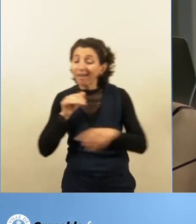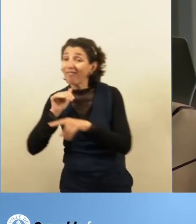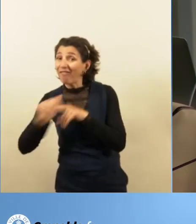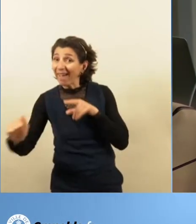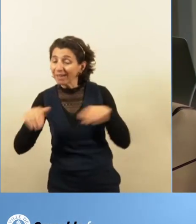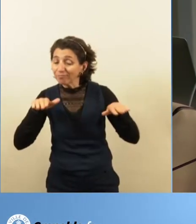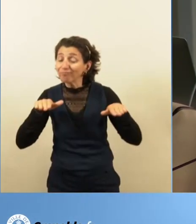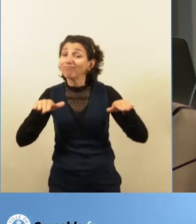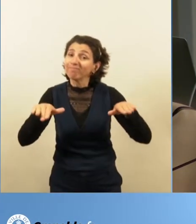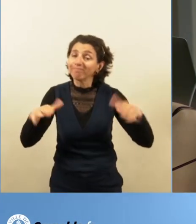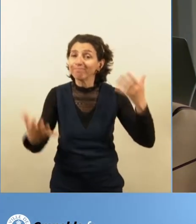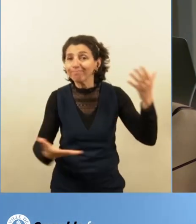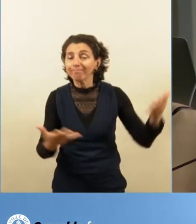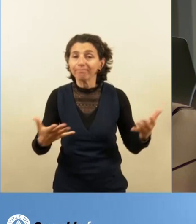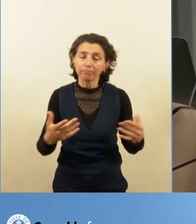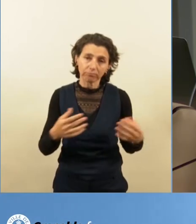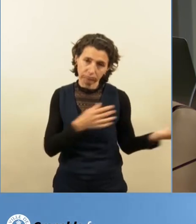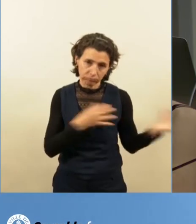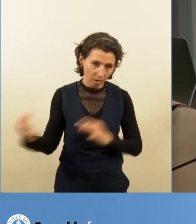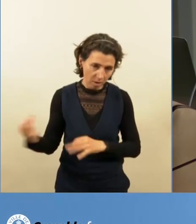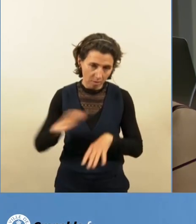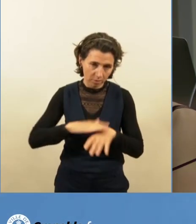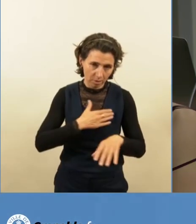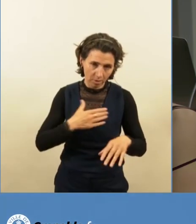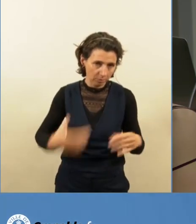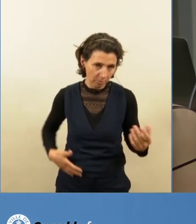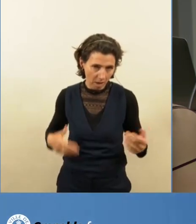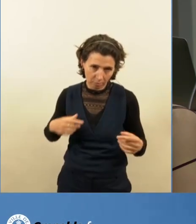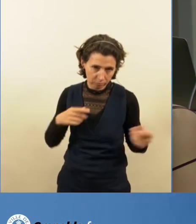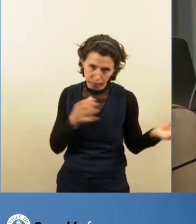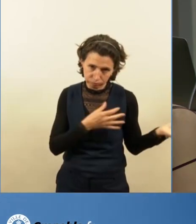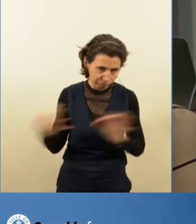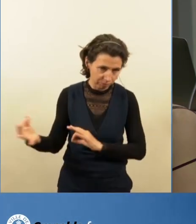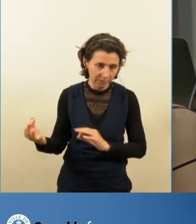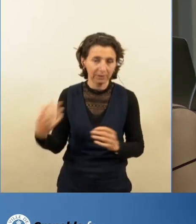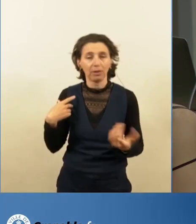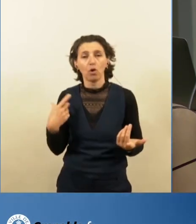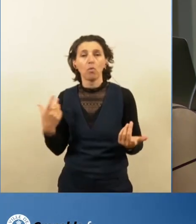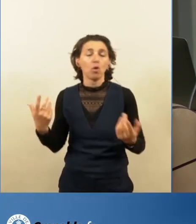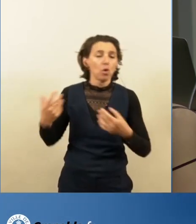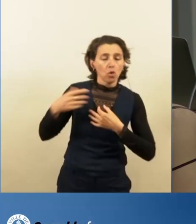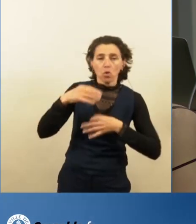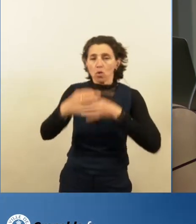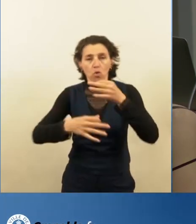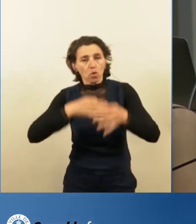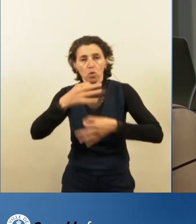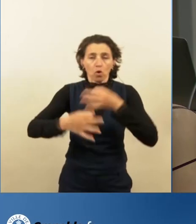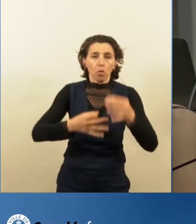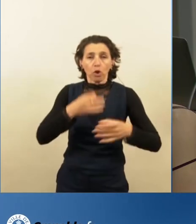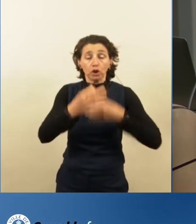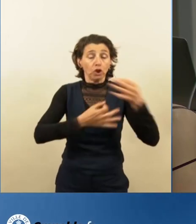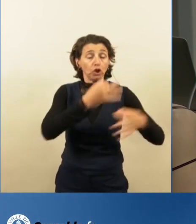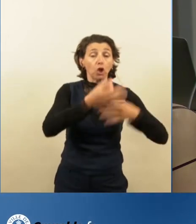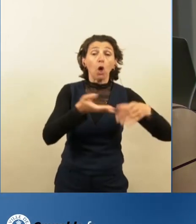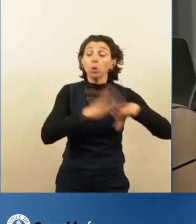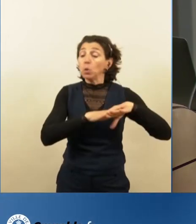à chaque conseil municipal il y a toujours une délibération pour illustrer votre capacité à beaucoup dire et à finalement très peu